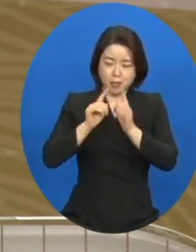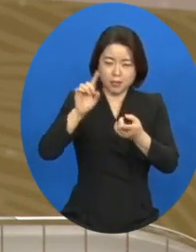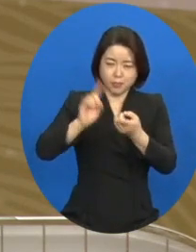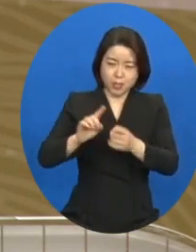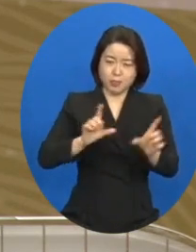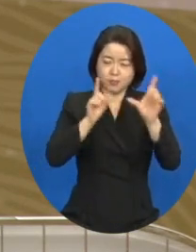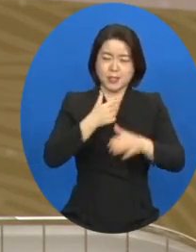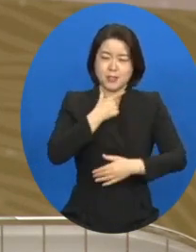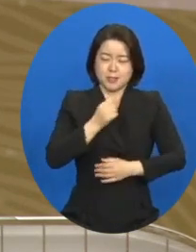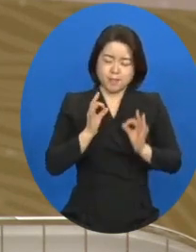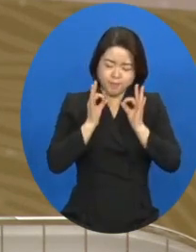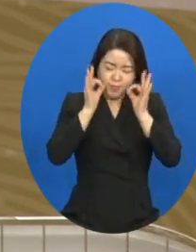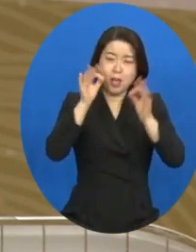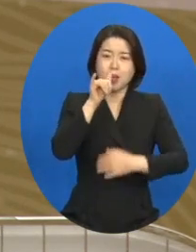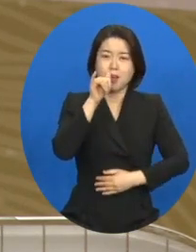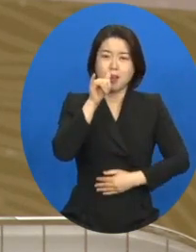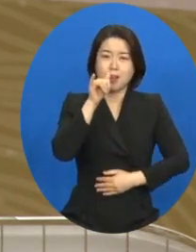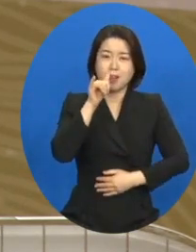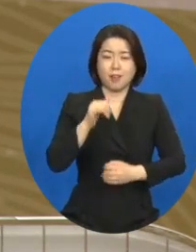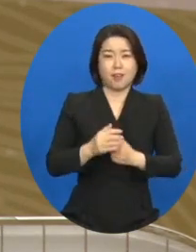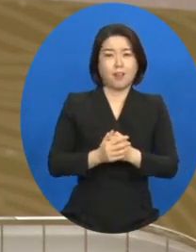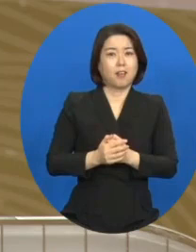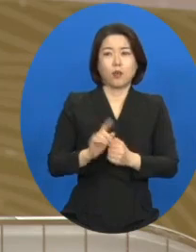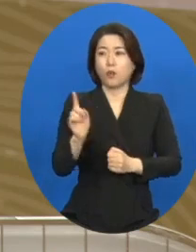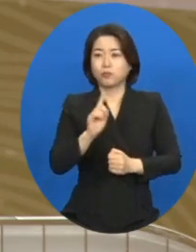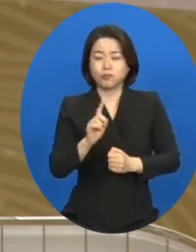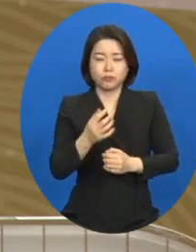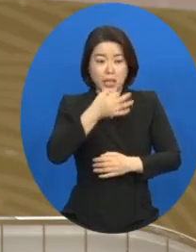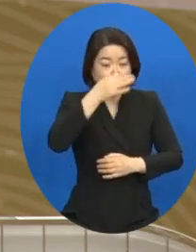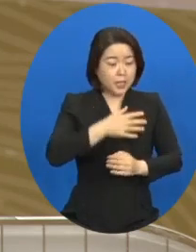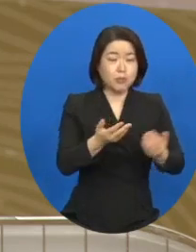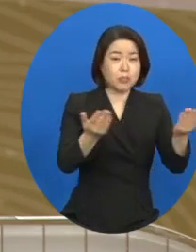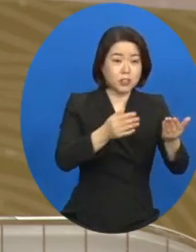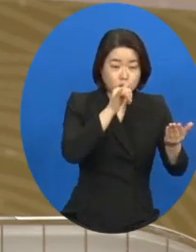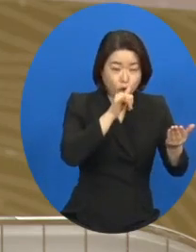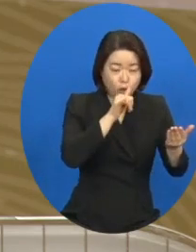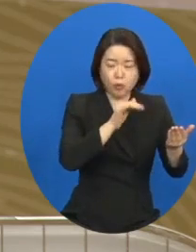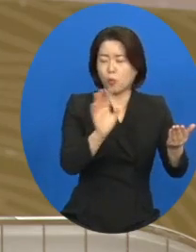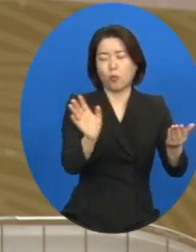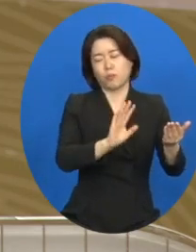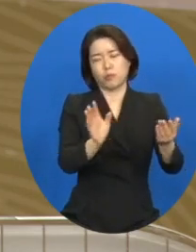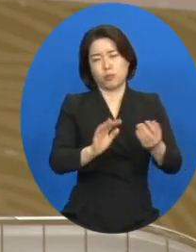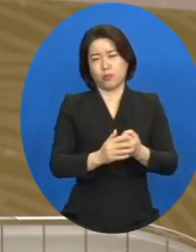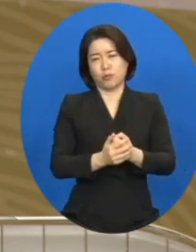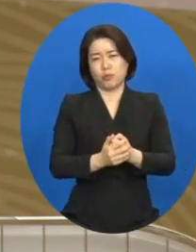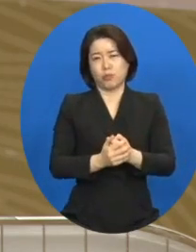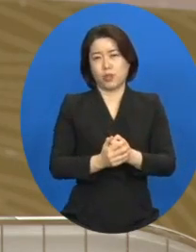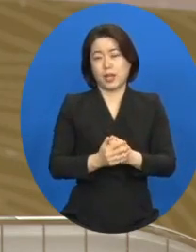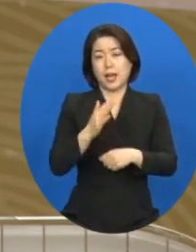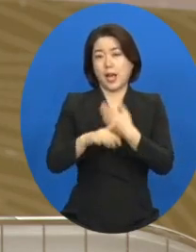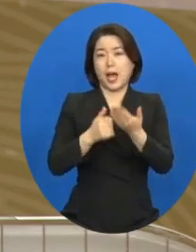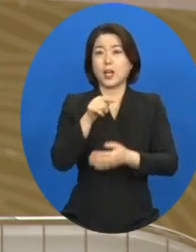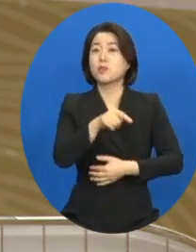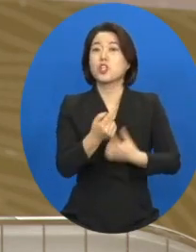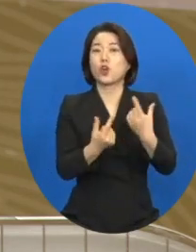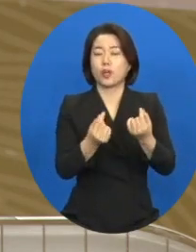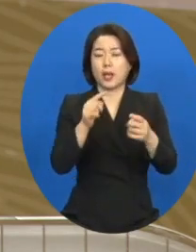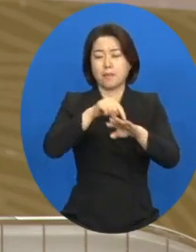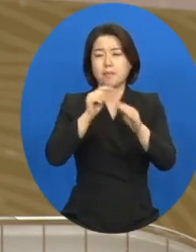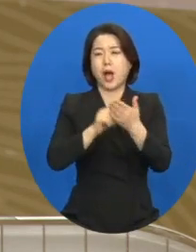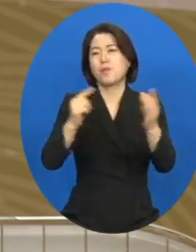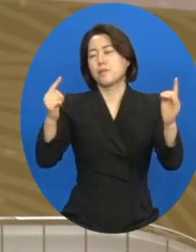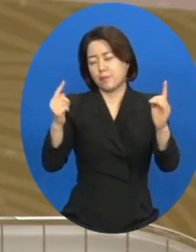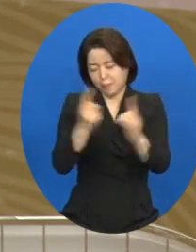싶은 마음이 간절한데 뭐 무슨 힘든 일이 있으시겠어요? 하나님이 이렇게 마음을 바꿔주시겠다는